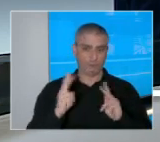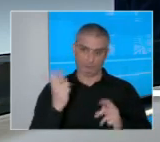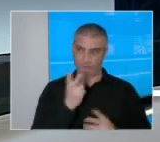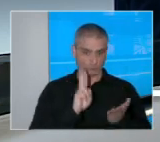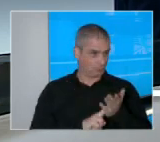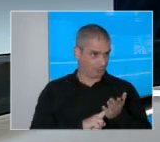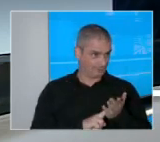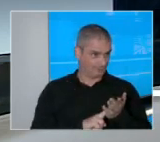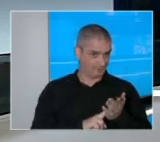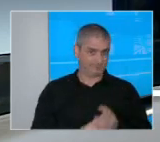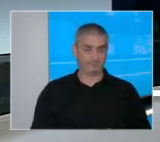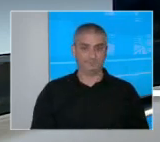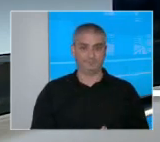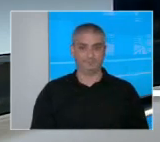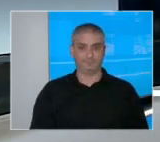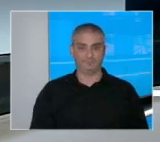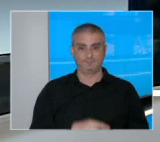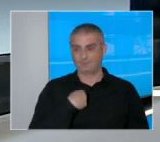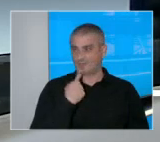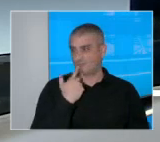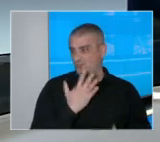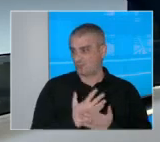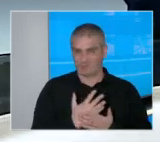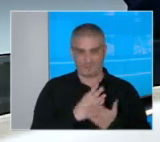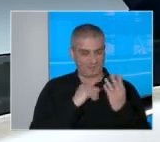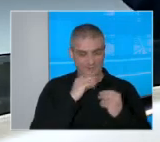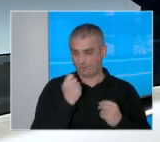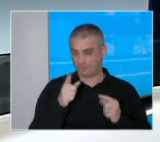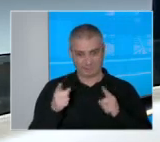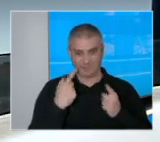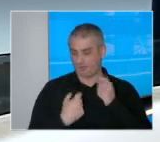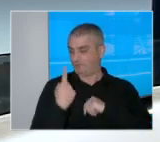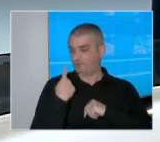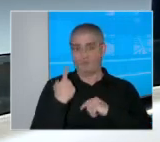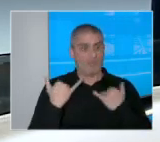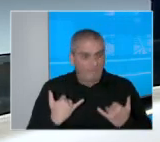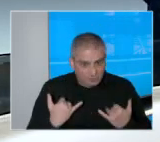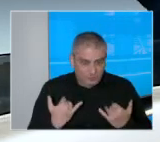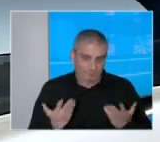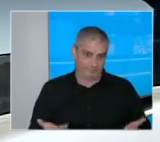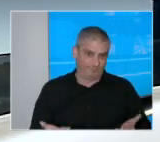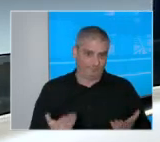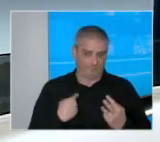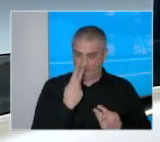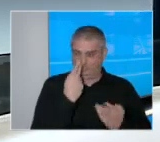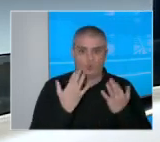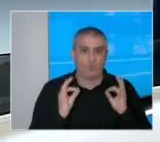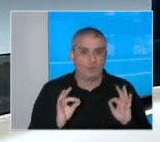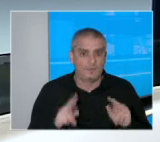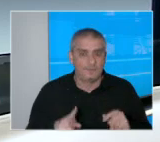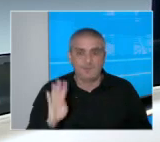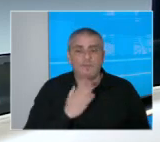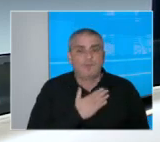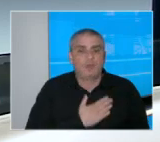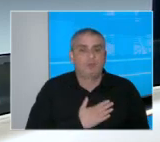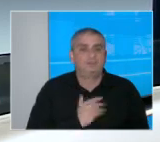ששניהם צודקים. כן. כן, תשמע, אמרנו את זה, דיברנו קצת על זה גם בשבוע שעבר, אבל עכשיו, הנה, זה ניצב כעת לנגד עינינו. ביבי